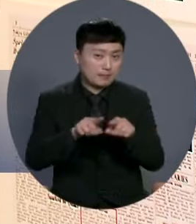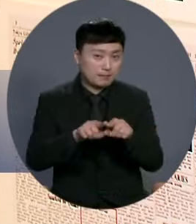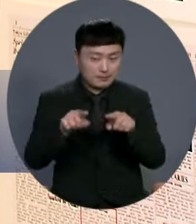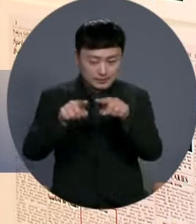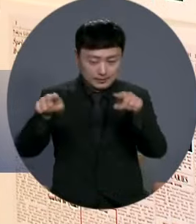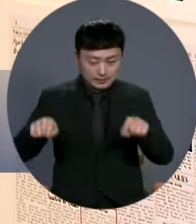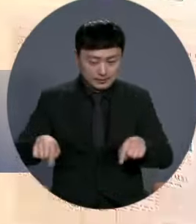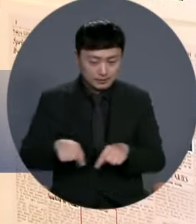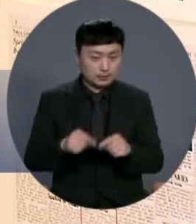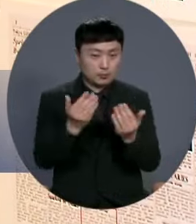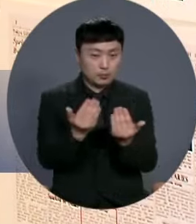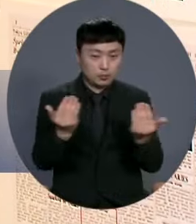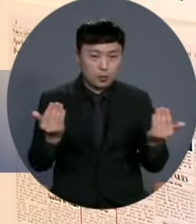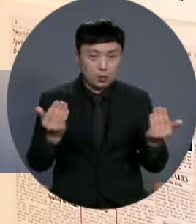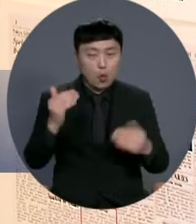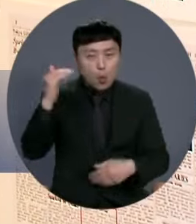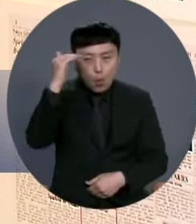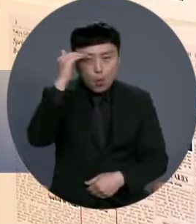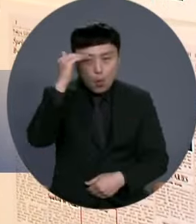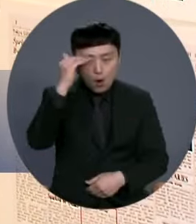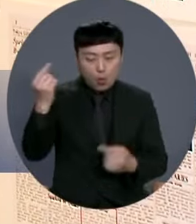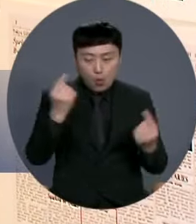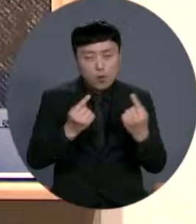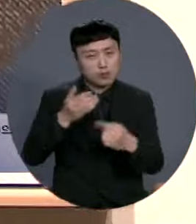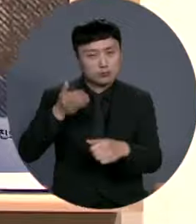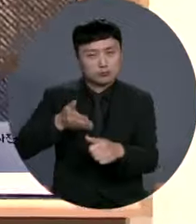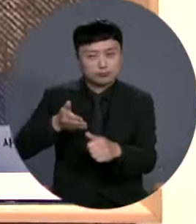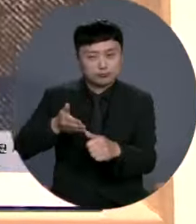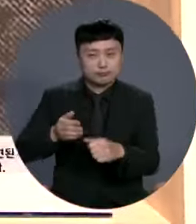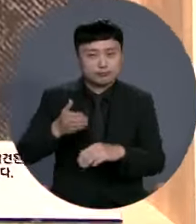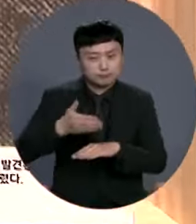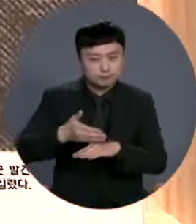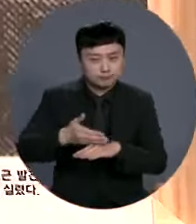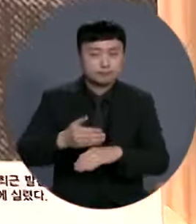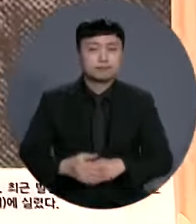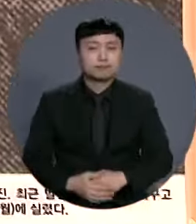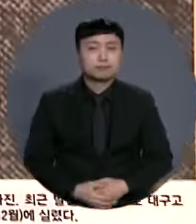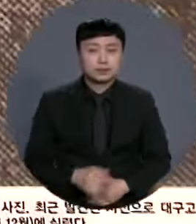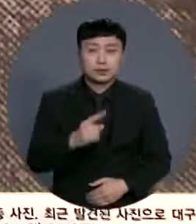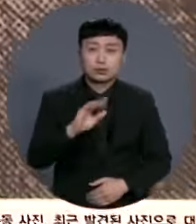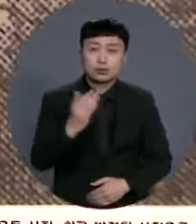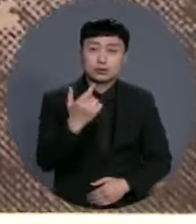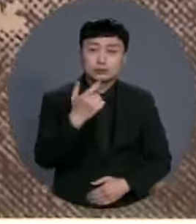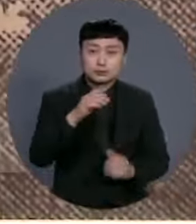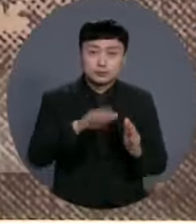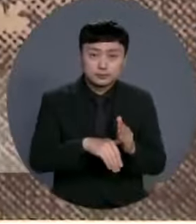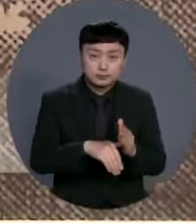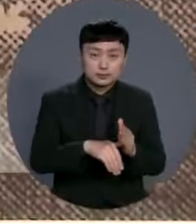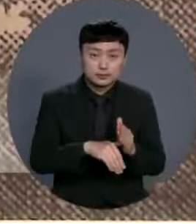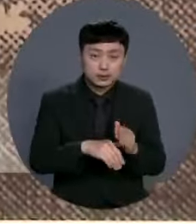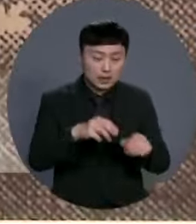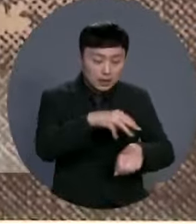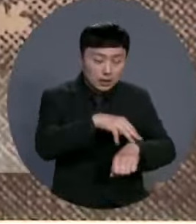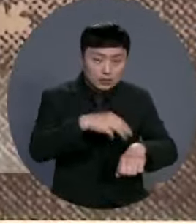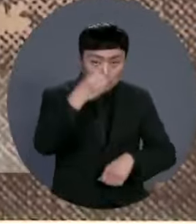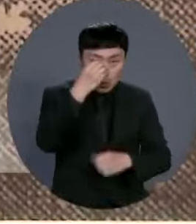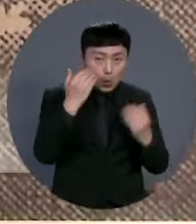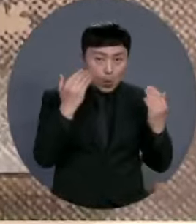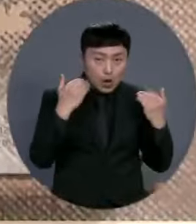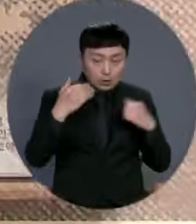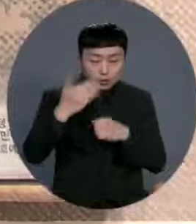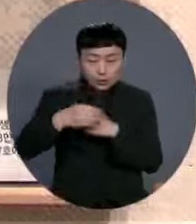전시를 하고 있습니다. 많이 관람해 주시면 감사하겠습니다. 1960년 경북고와 대구고 교지에 실린